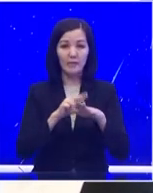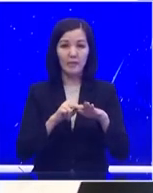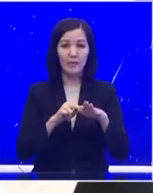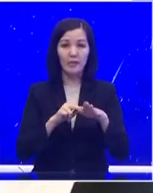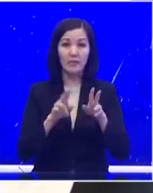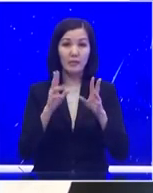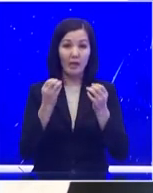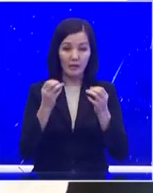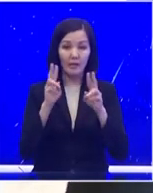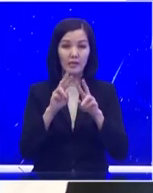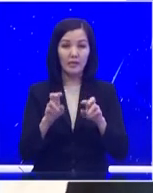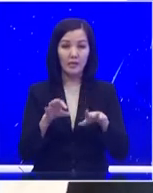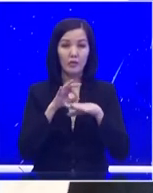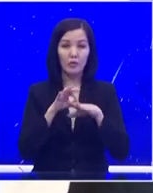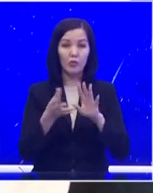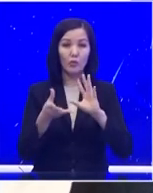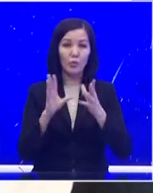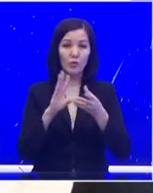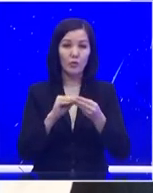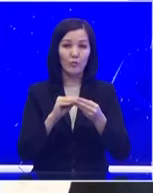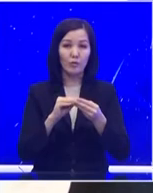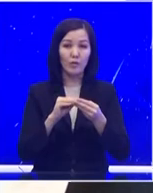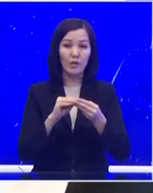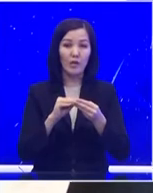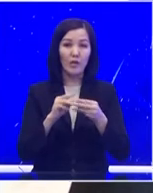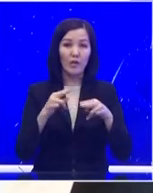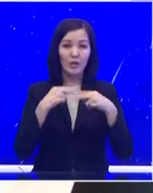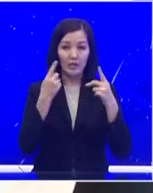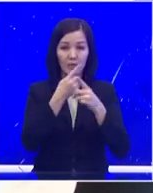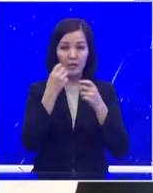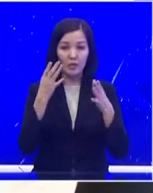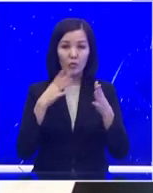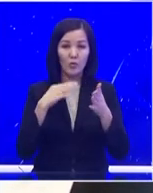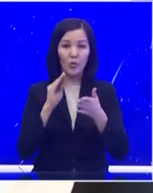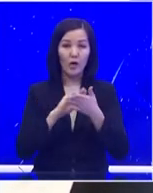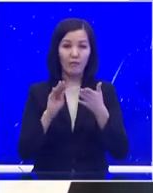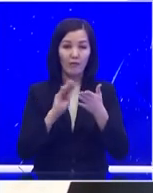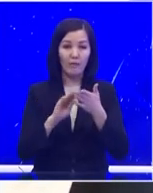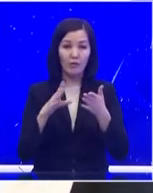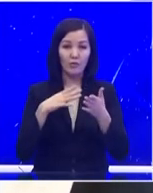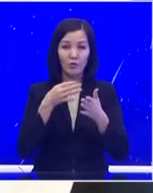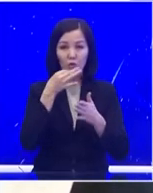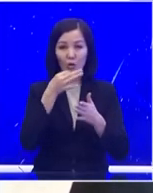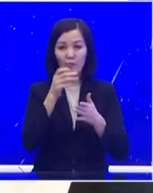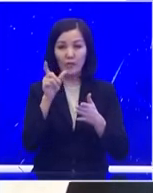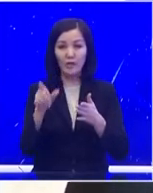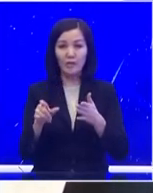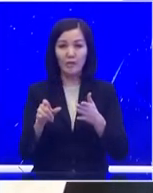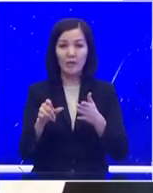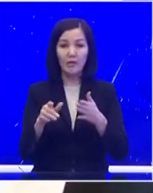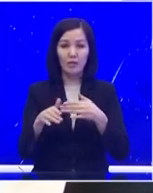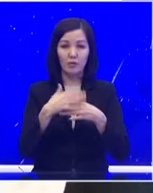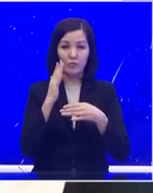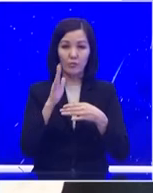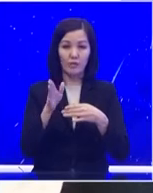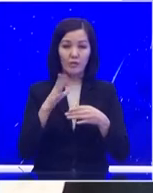жүргізді. Тексеріс қорытындысы бойынша нұсқамасын берді, әкімшілік хаттама толтырылып, жауаптылға әкімшілік жауапкершілікке